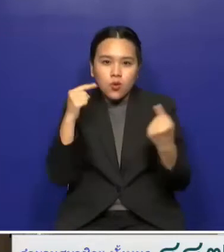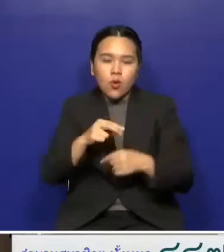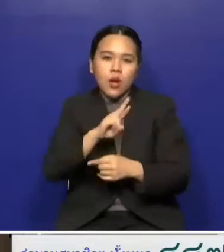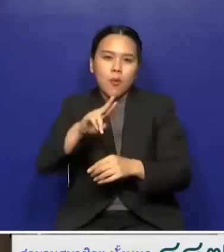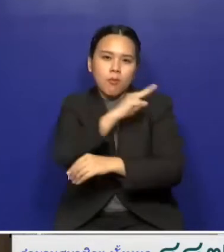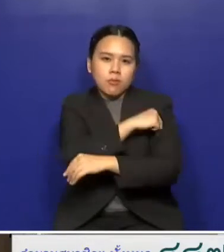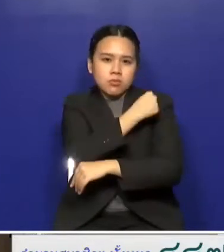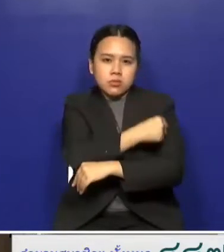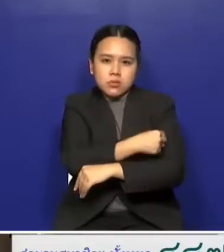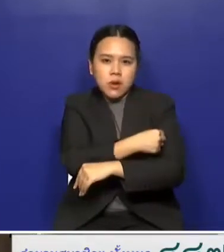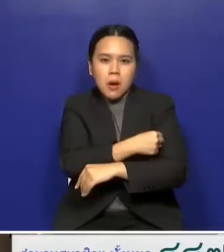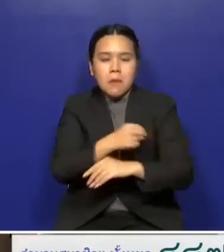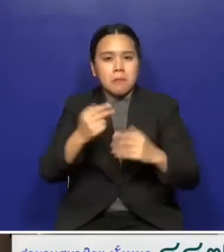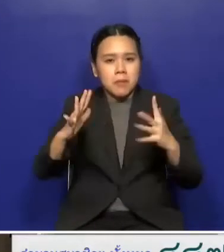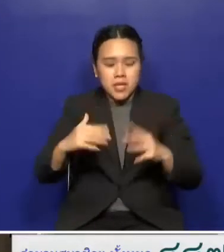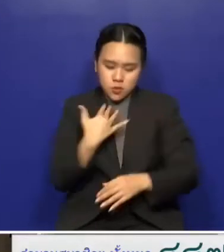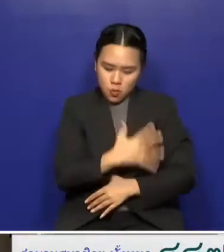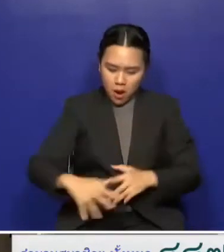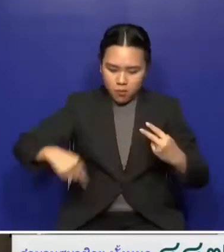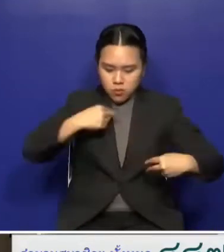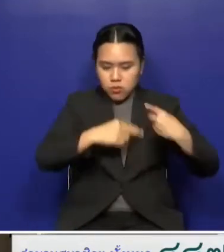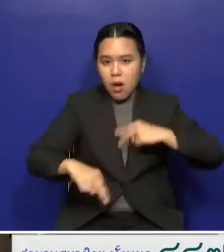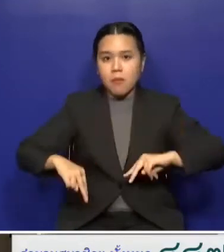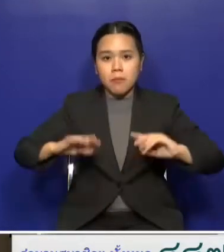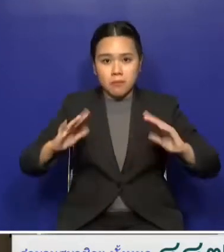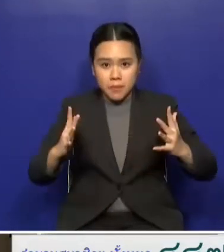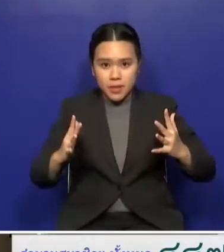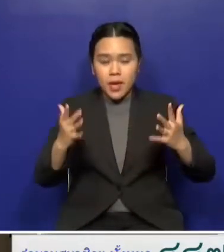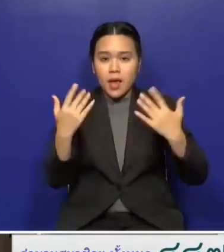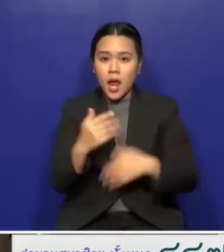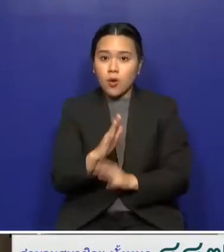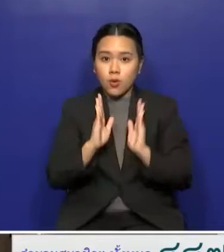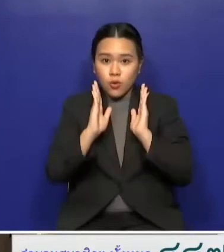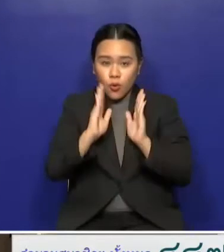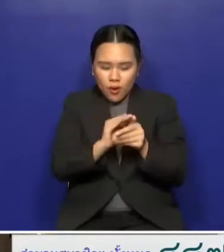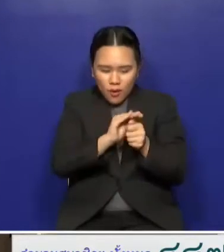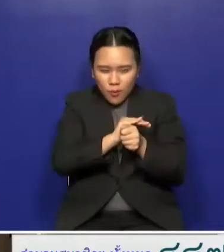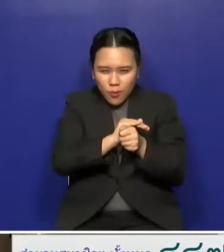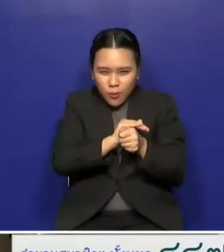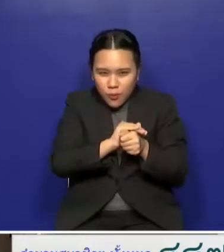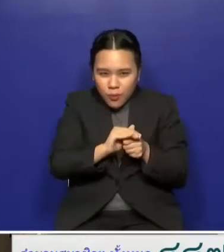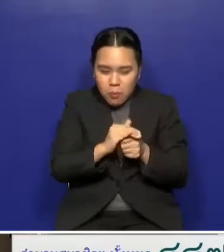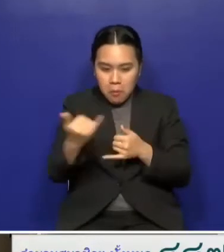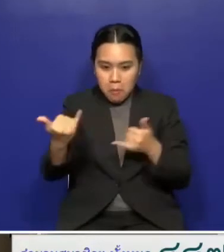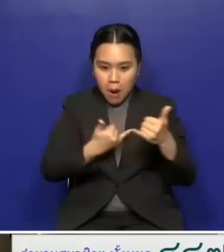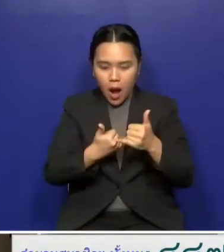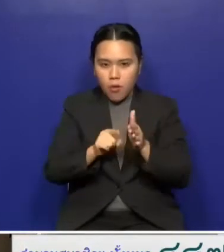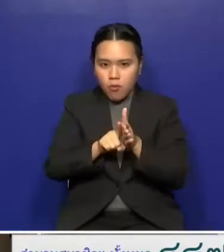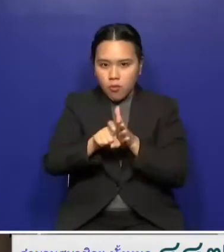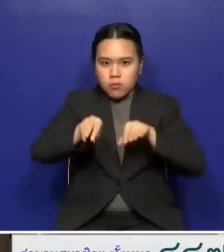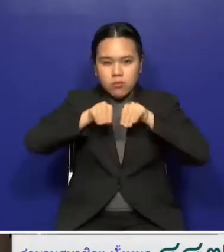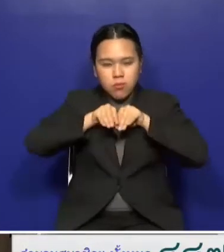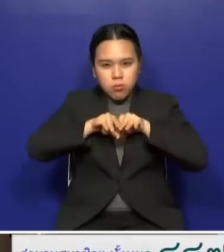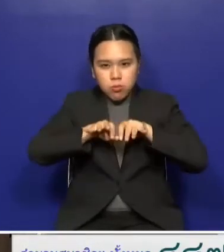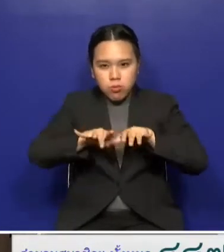ขการดูแลสุขภาพทำให้เมื่อมีคนเพียงไม่กี่คนลักลอบเข้ามาได้ก็จะทำให้เกิดการระบาดของโรคได้ง่